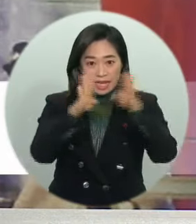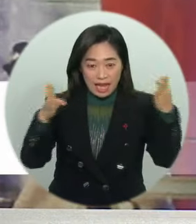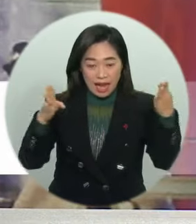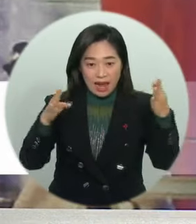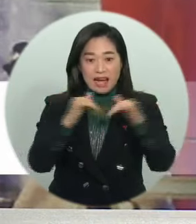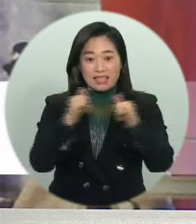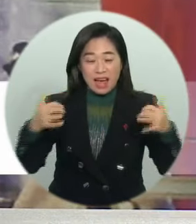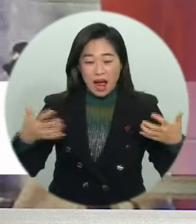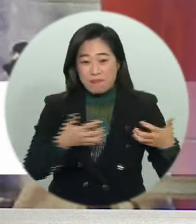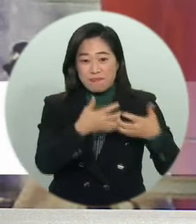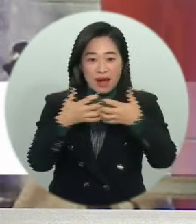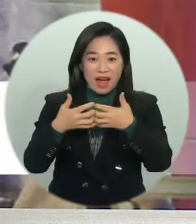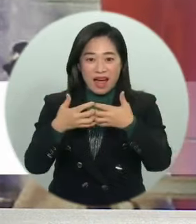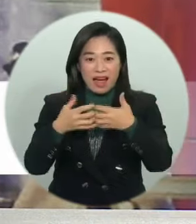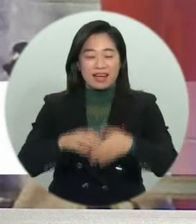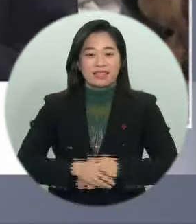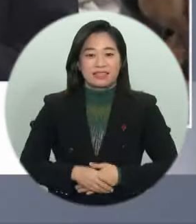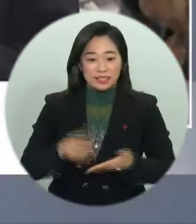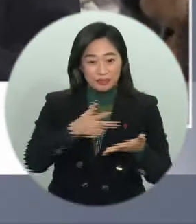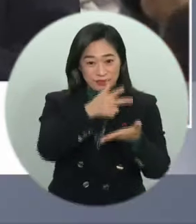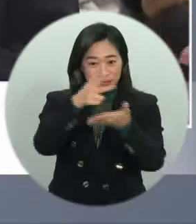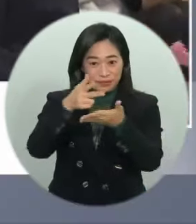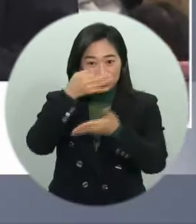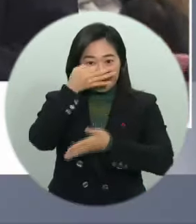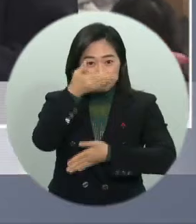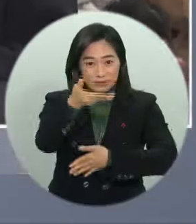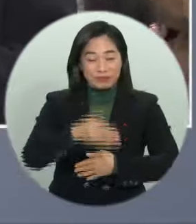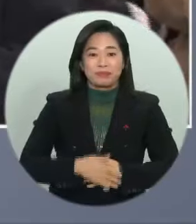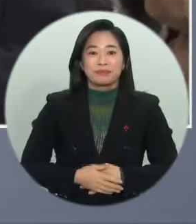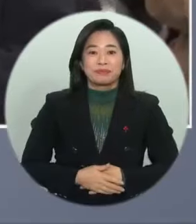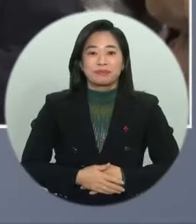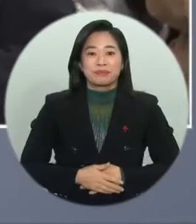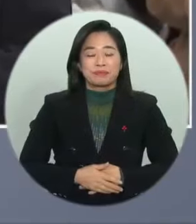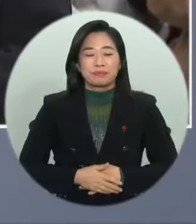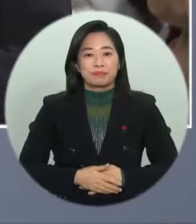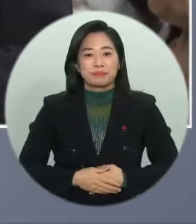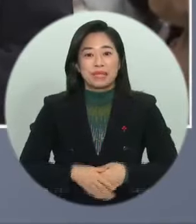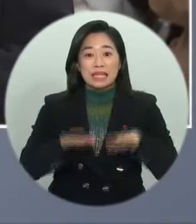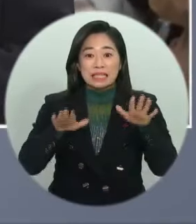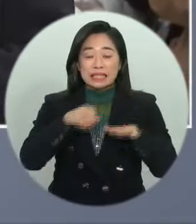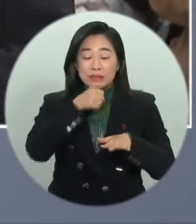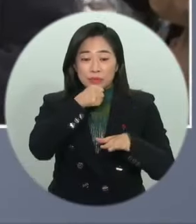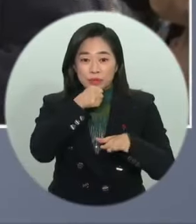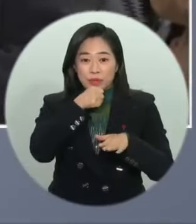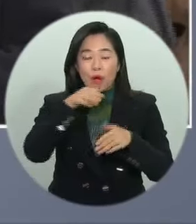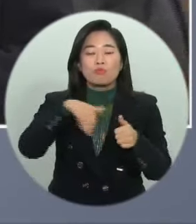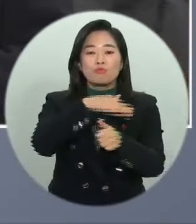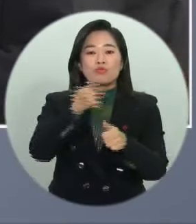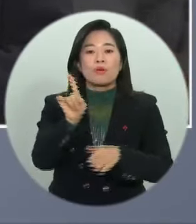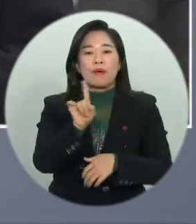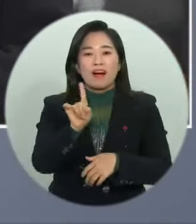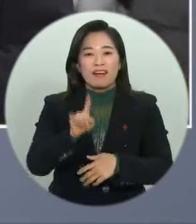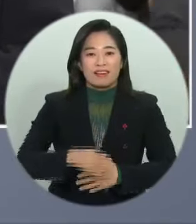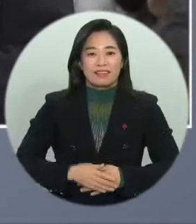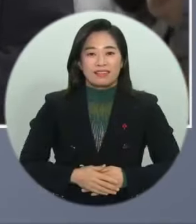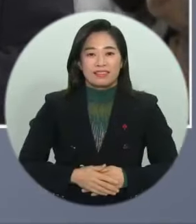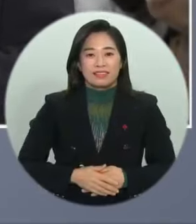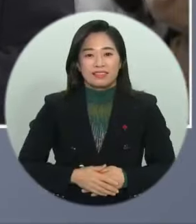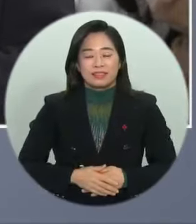인파가 북적인다는데요. 취재기자 연결하겠습니다. 천홍희 기자, 현재 충장로 분위기가 어떻습니까?